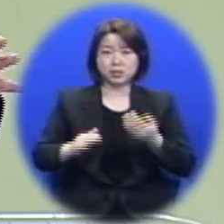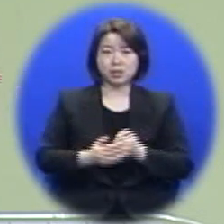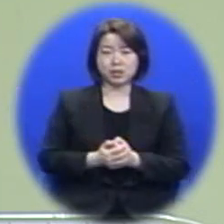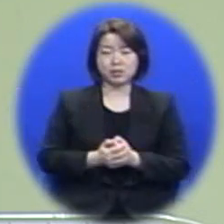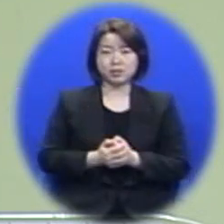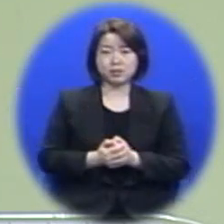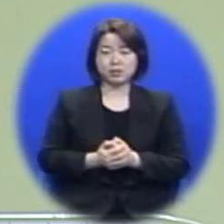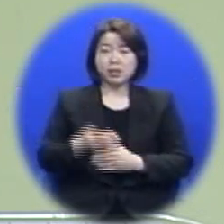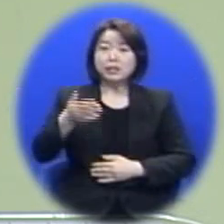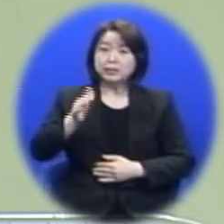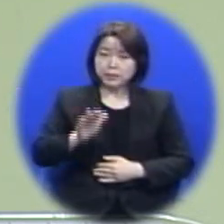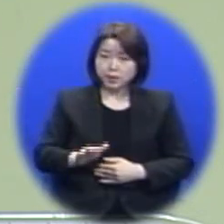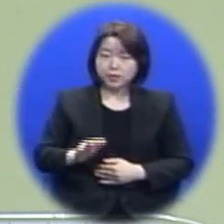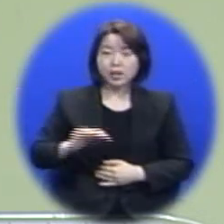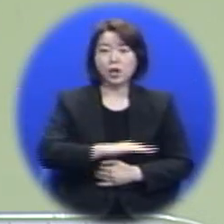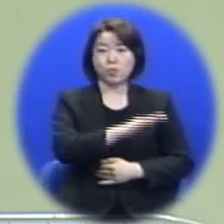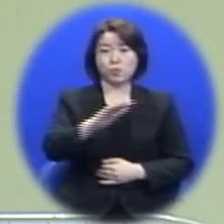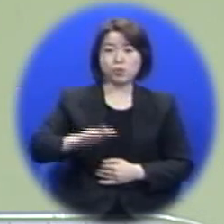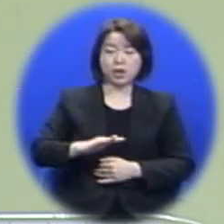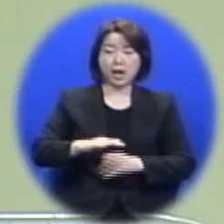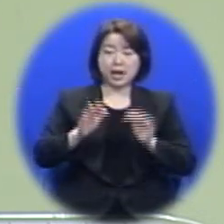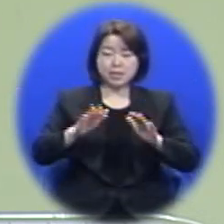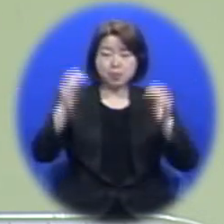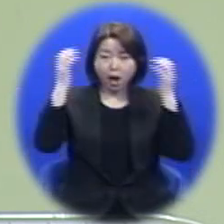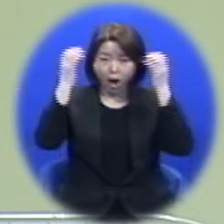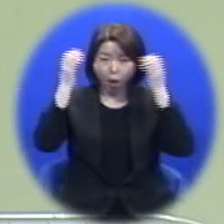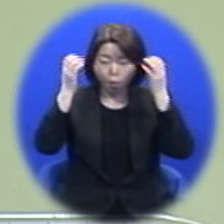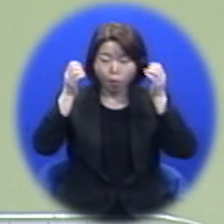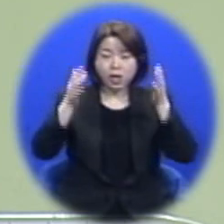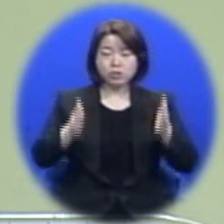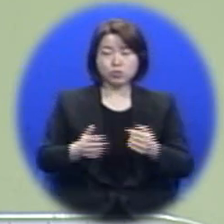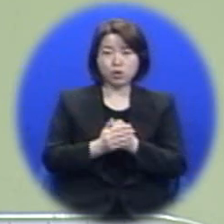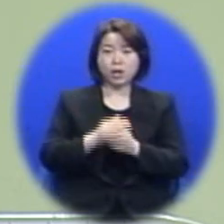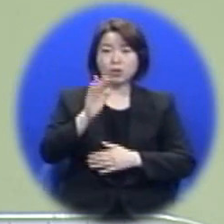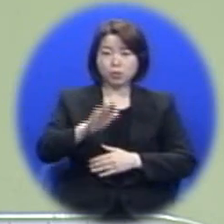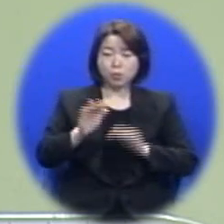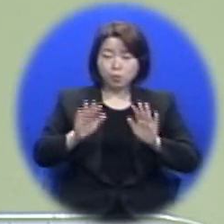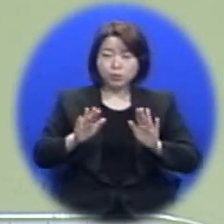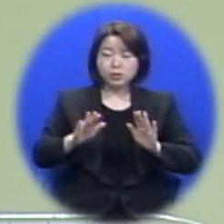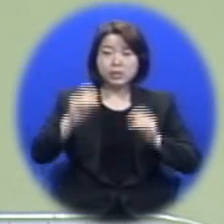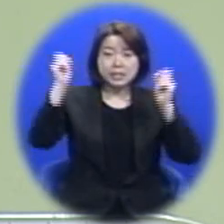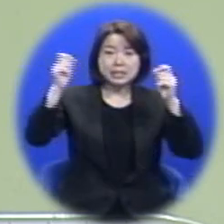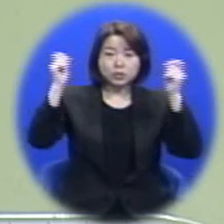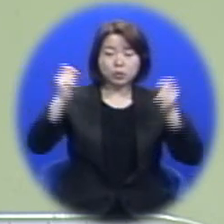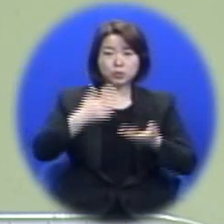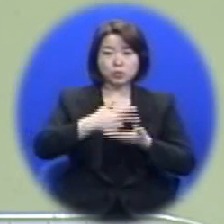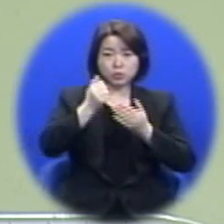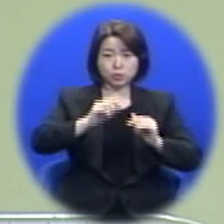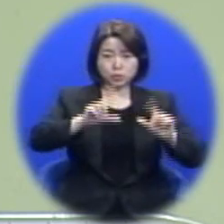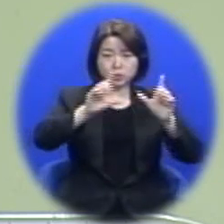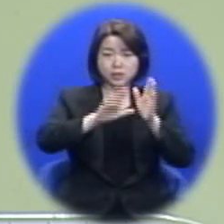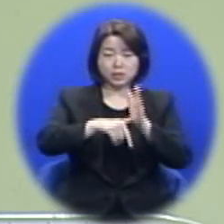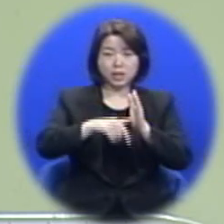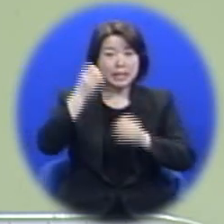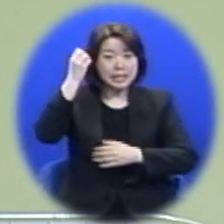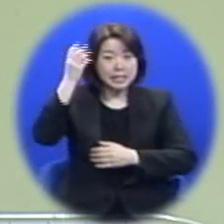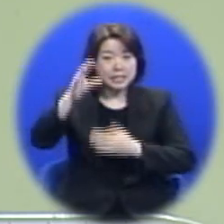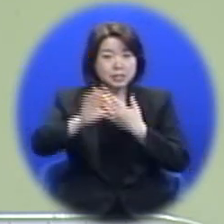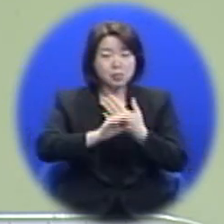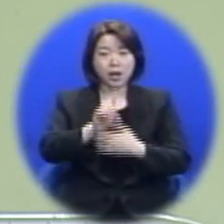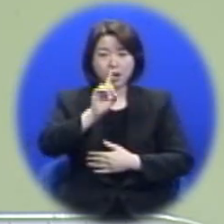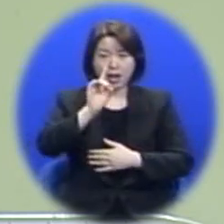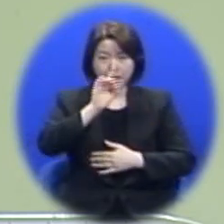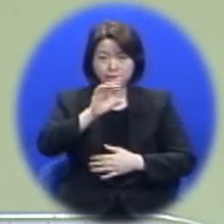자 그런데 우리가 이번 고난 주간에 또 오늘 종료 주일에 우리가 놓치지 말아야 될 것이 하나 있는데